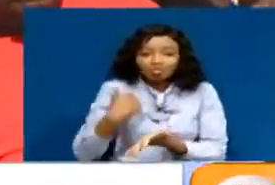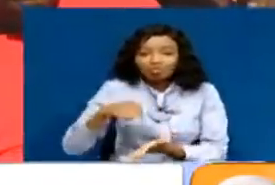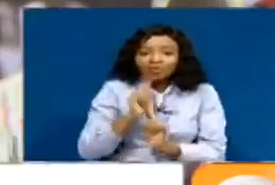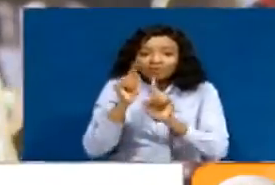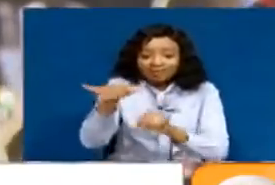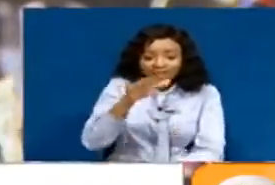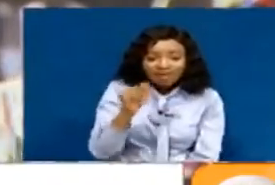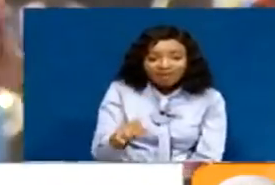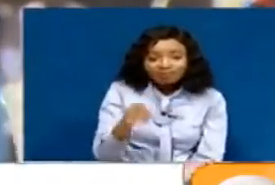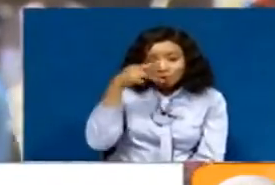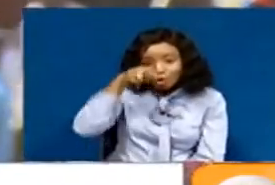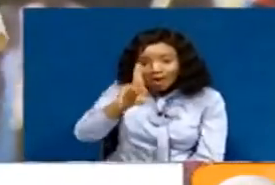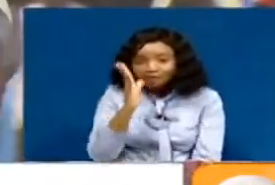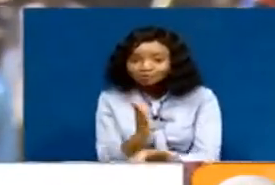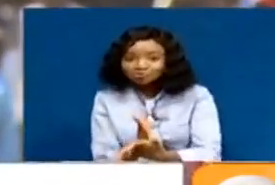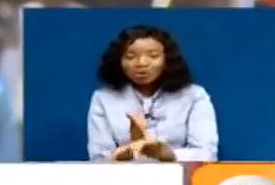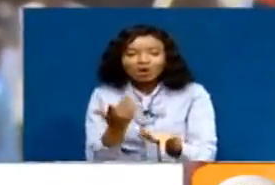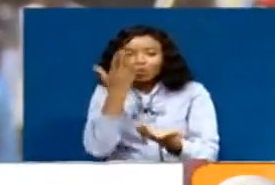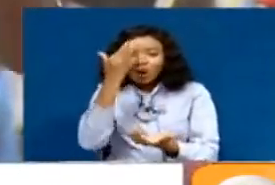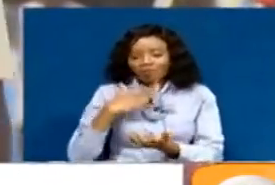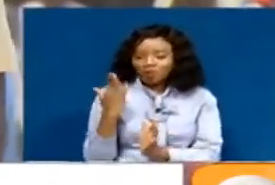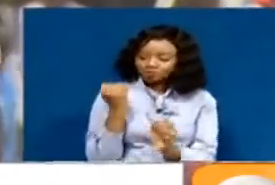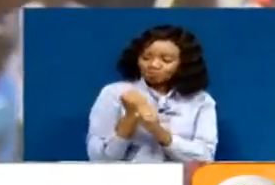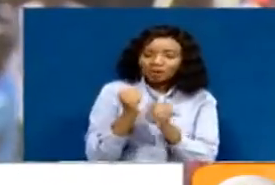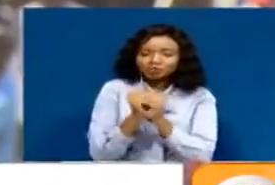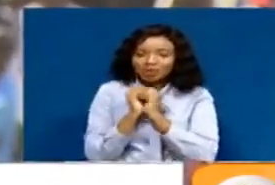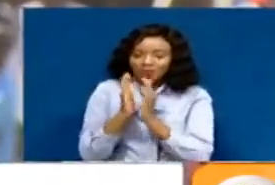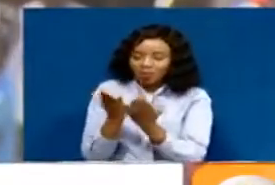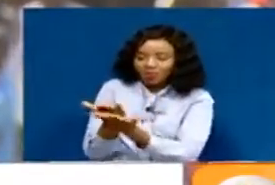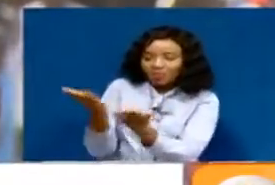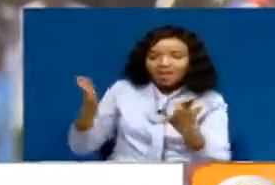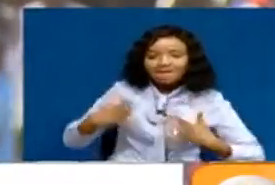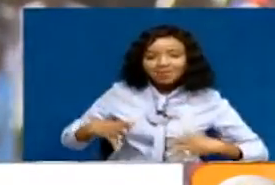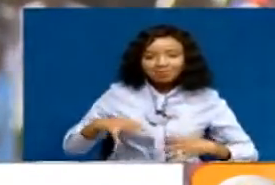leo tuje tujipange na watu wa Rongai na Kajiado North.